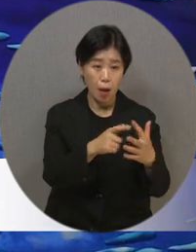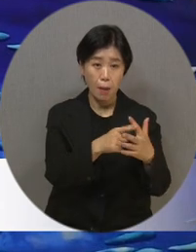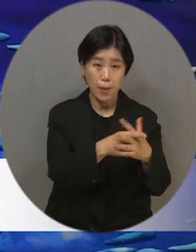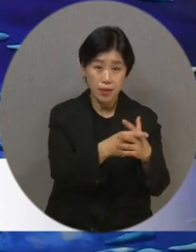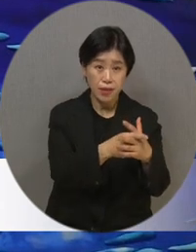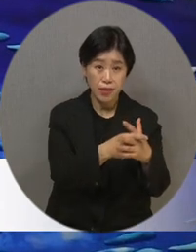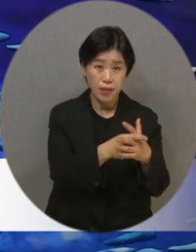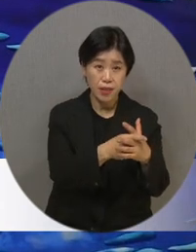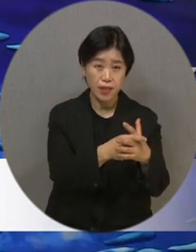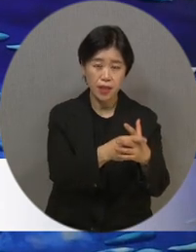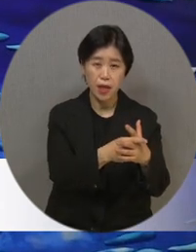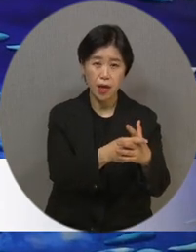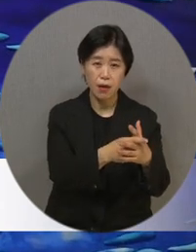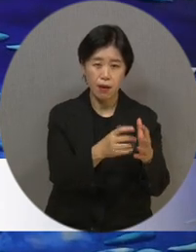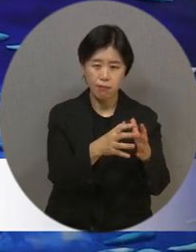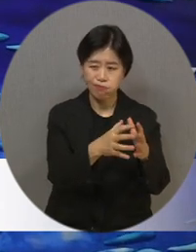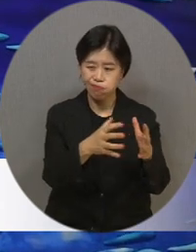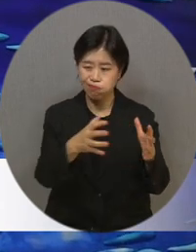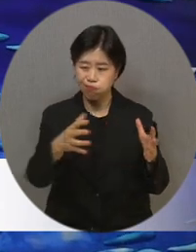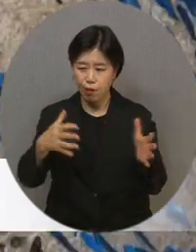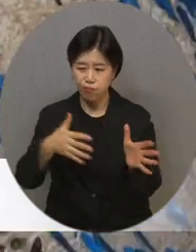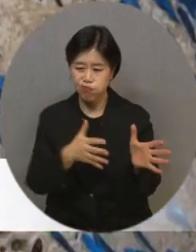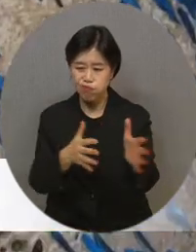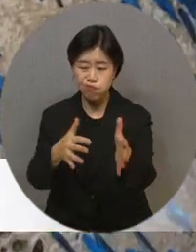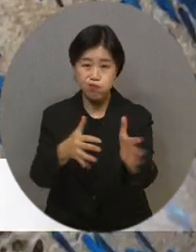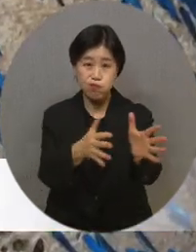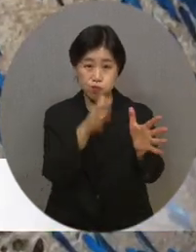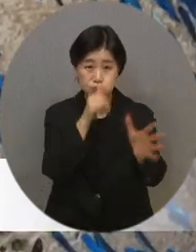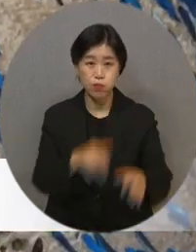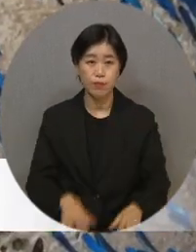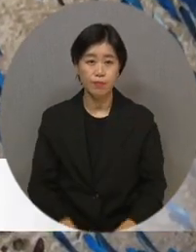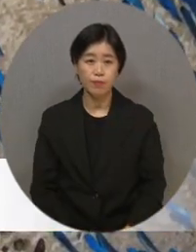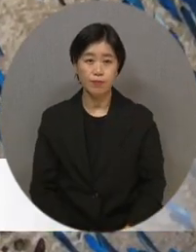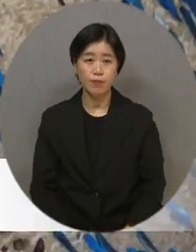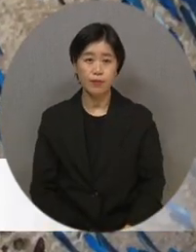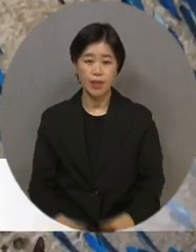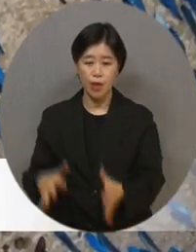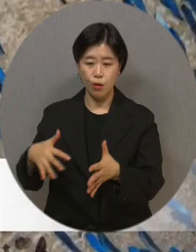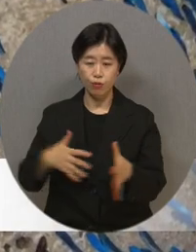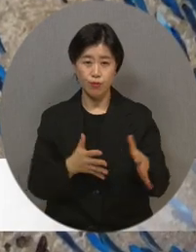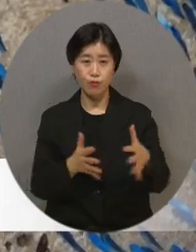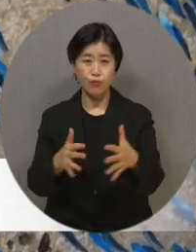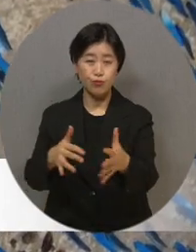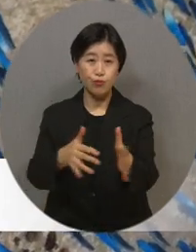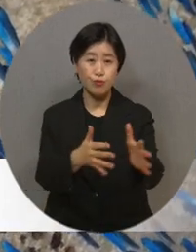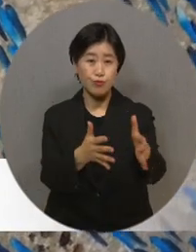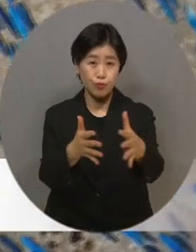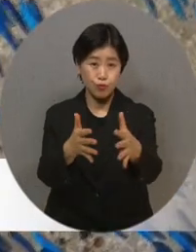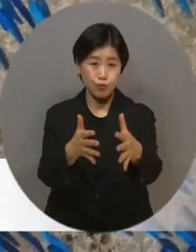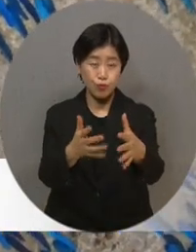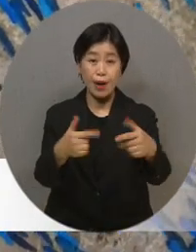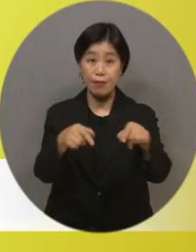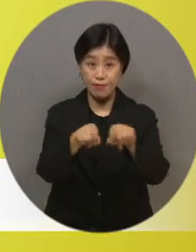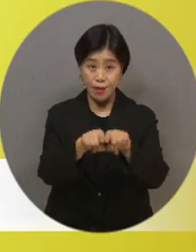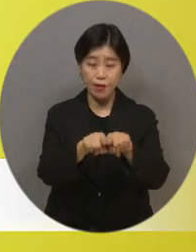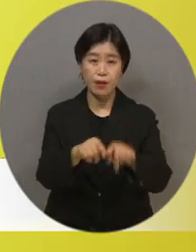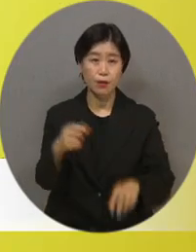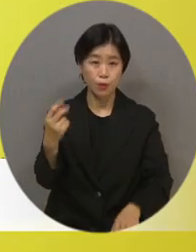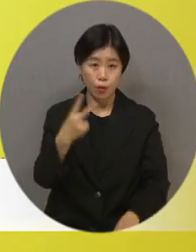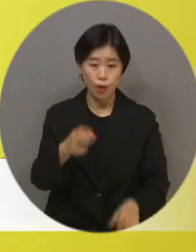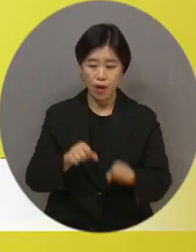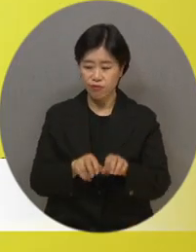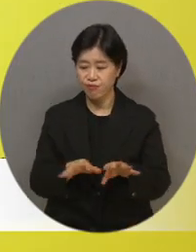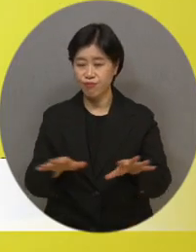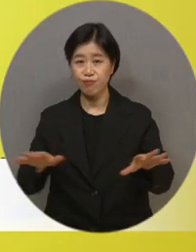짓고 자신들의 길을 만듭니다. 여러 줄의 길은 한 무리를 이루어 물길에 흔들거리다가